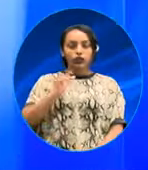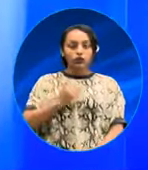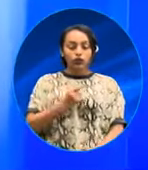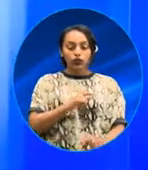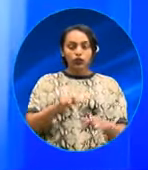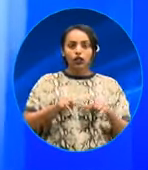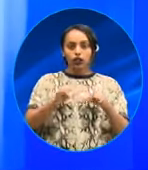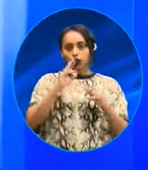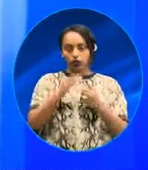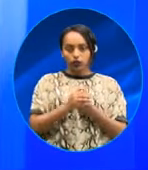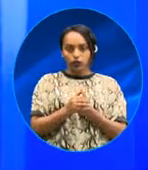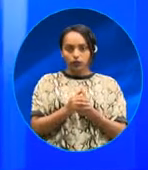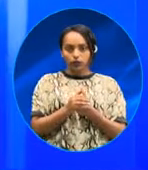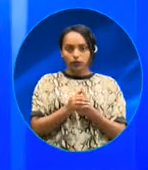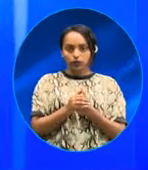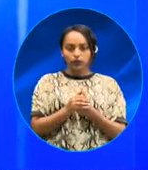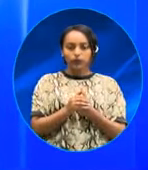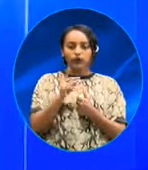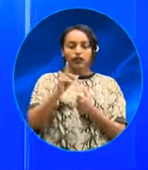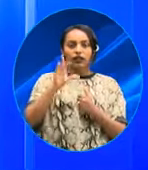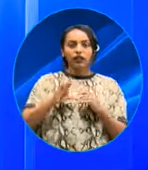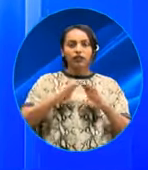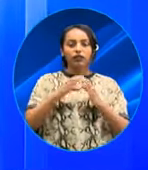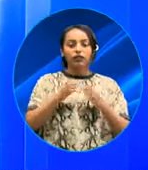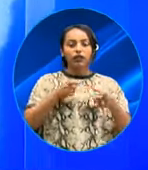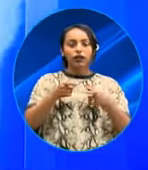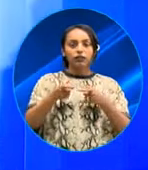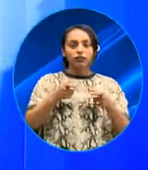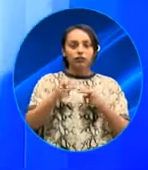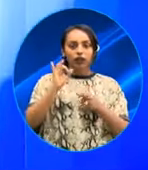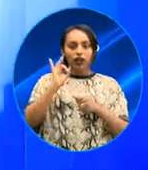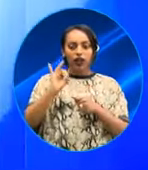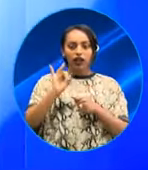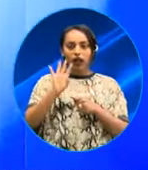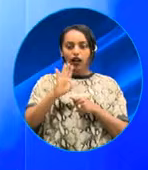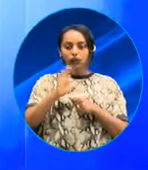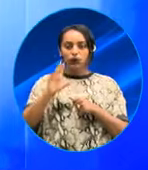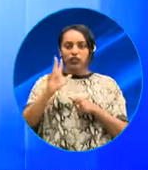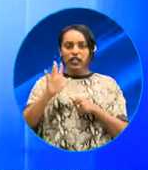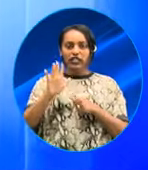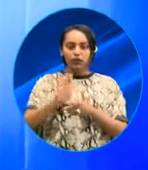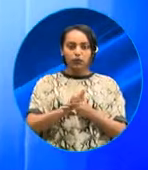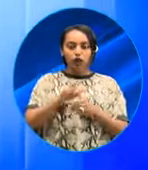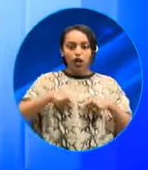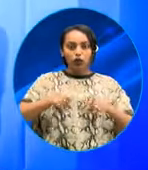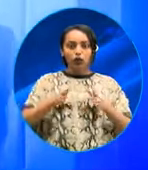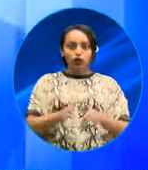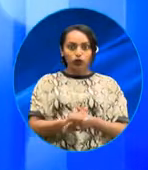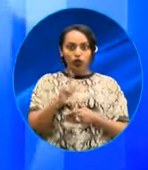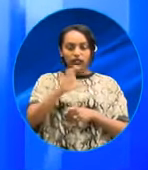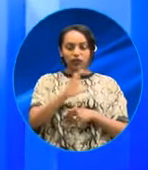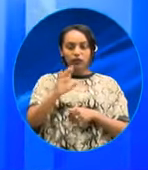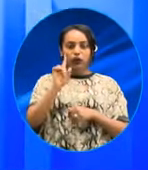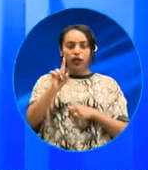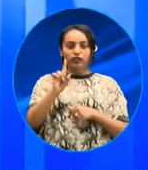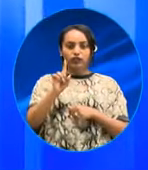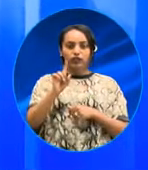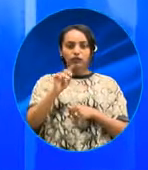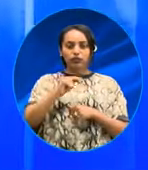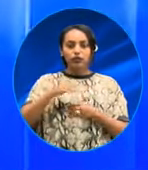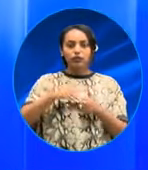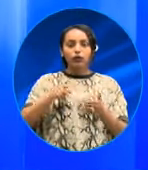ዜናዎቻችን እንደቀጠሉ ናቸው። የካክፍለ ከተማ አስተዳደር ለ435 አርሶ አደሮች 1.1